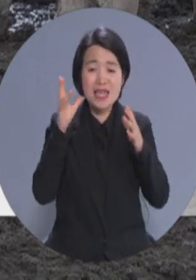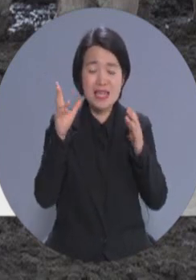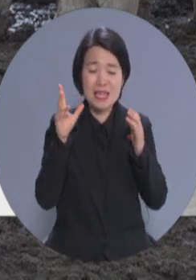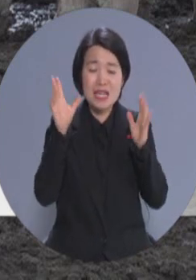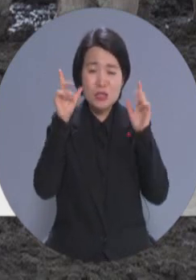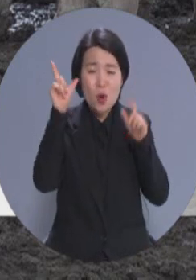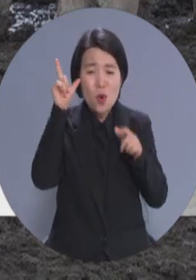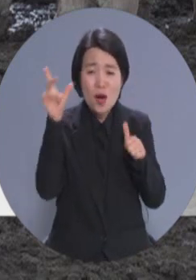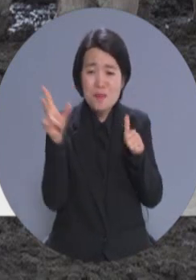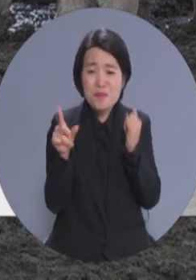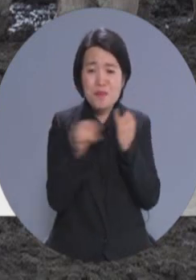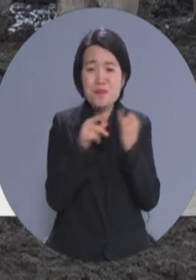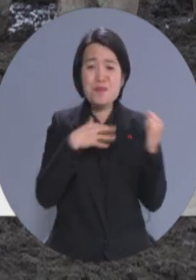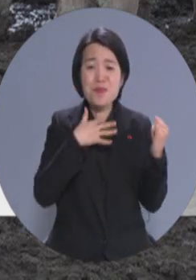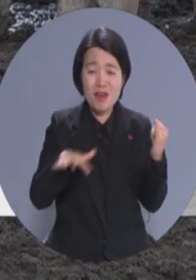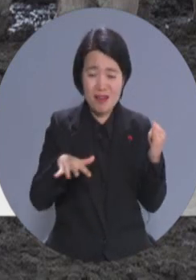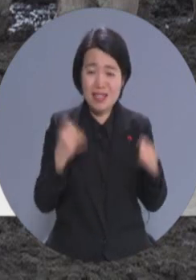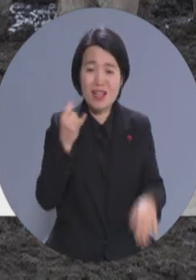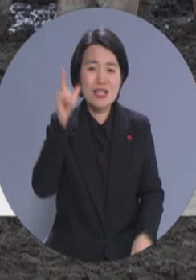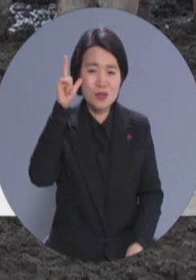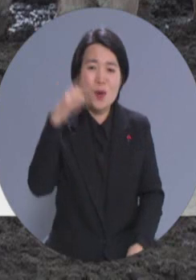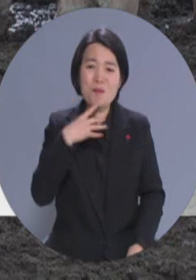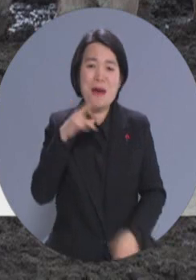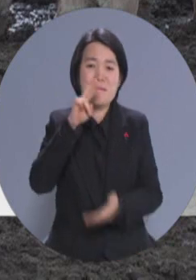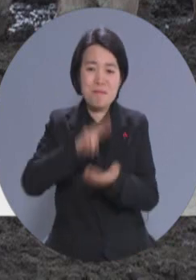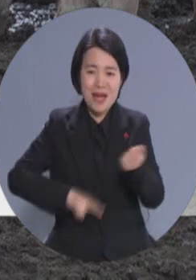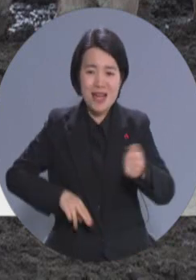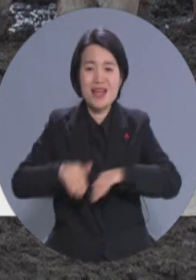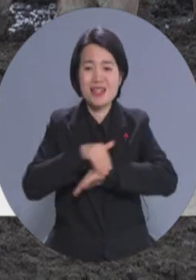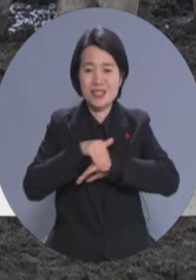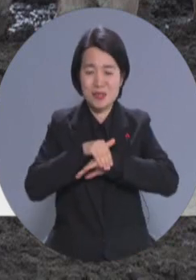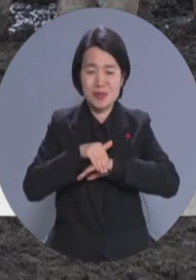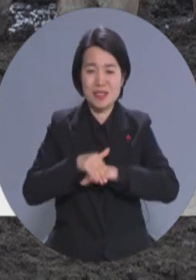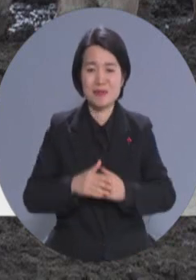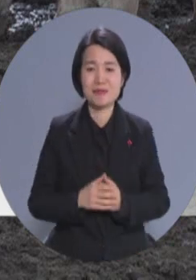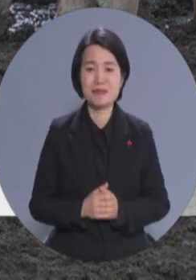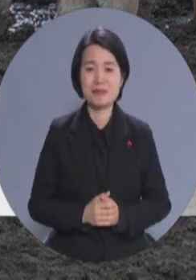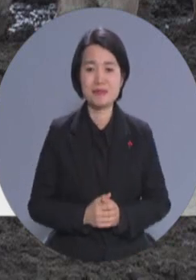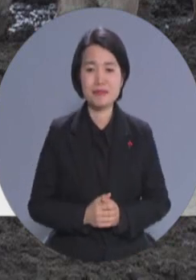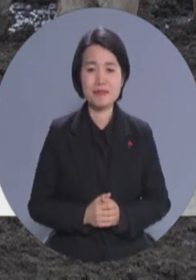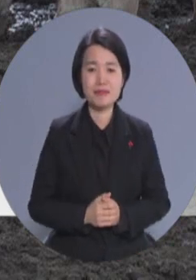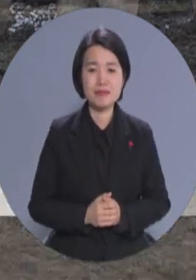소고기만을 판매한다는 계획입니다 신광하 기자가 보도합니다